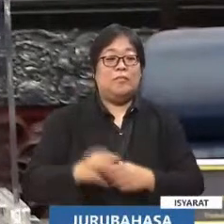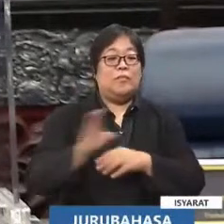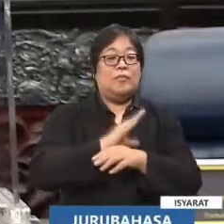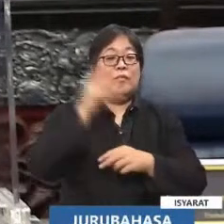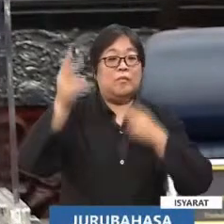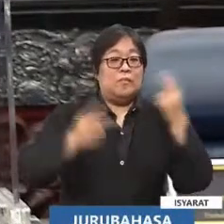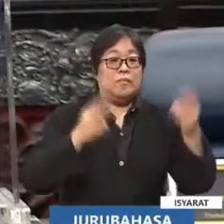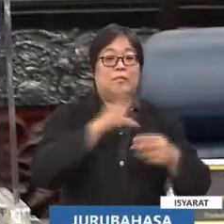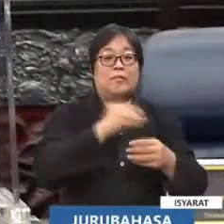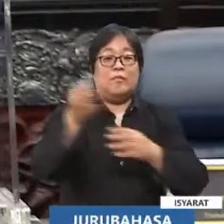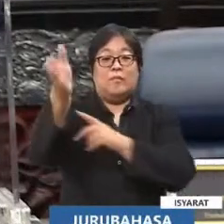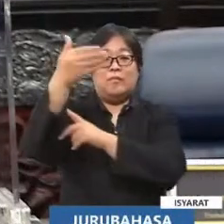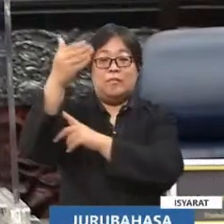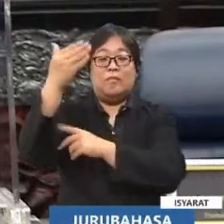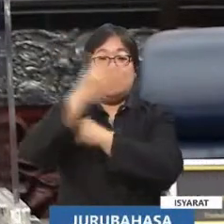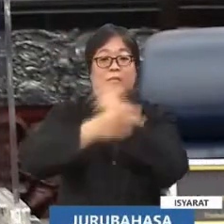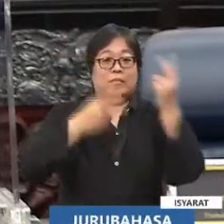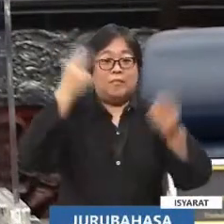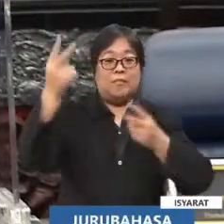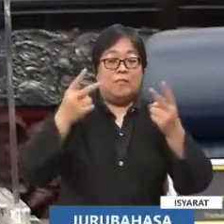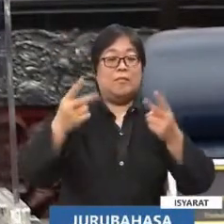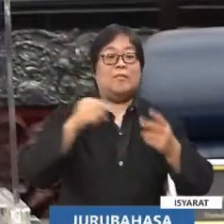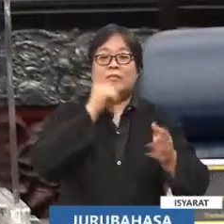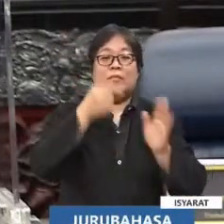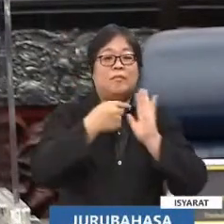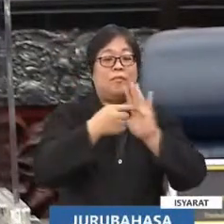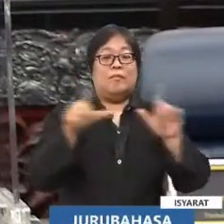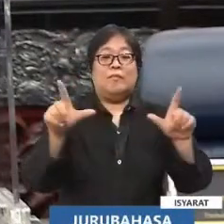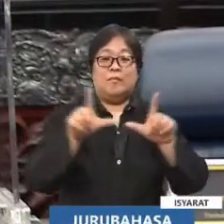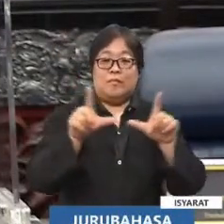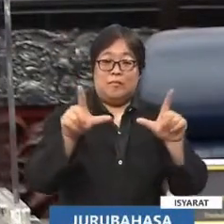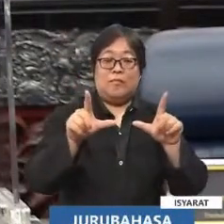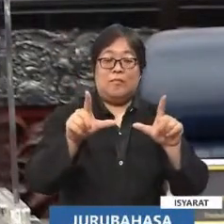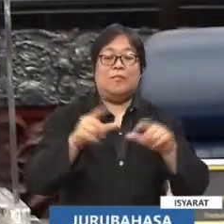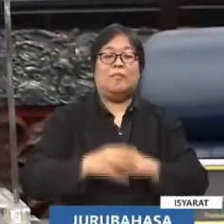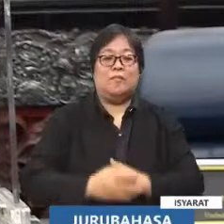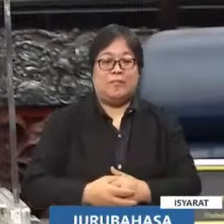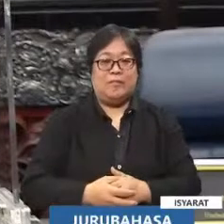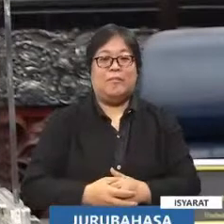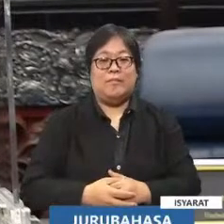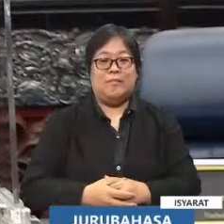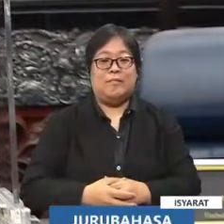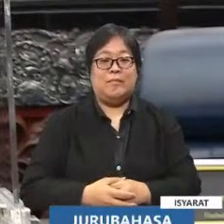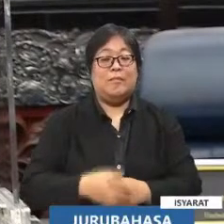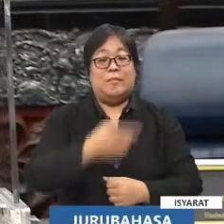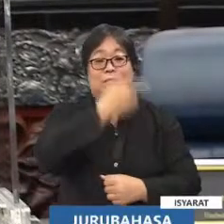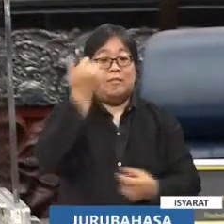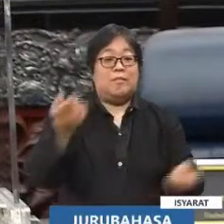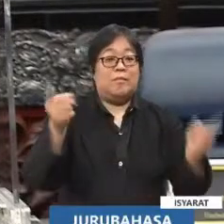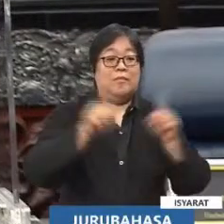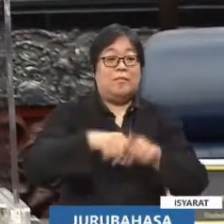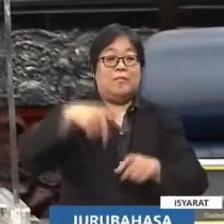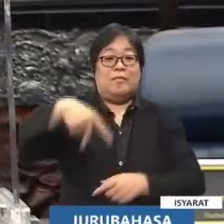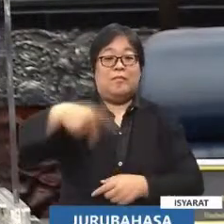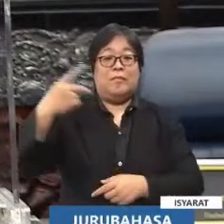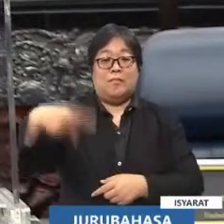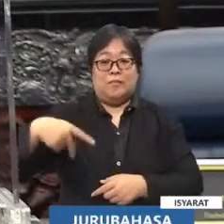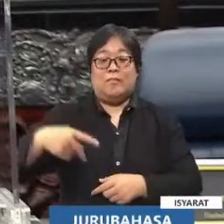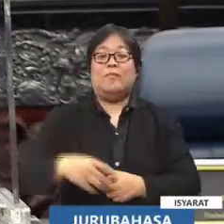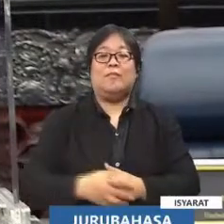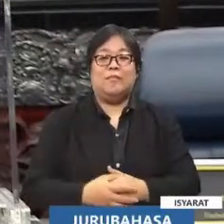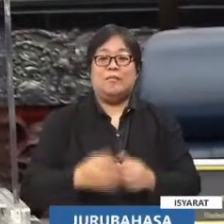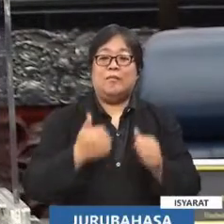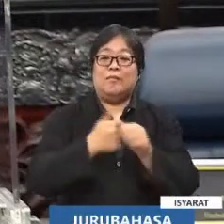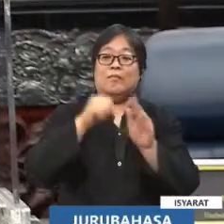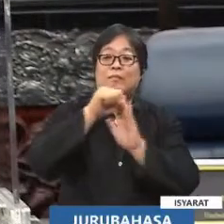pengusahaan pelancong dan pemandu pelancong yang gagal memperoleh lesen dalam tempoh yang ditetapkan dan disebabkan oleh Perintah Kawalan Pergerakan PKP